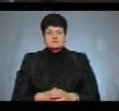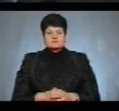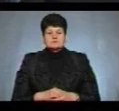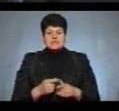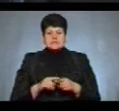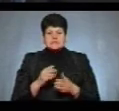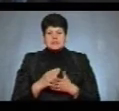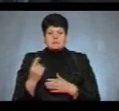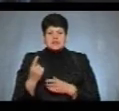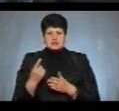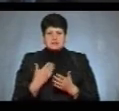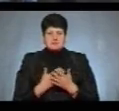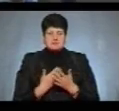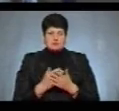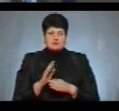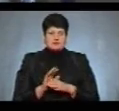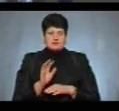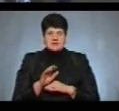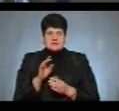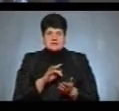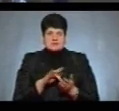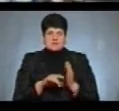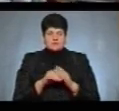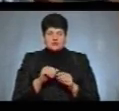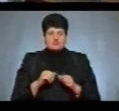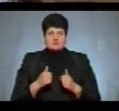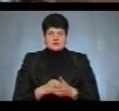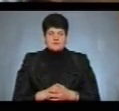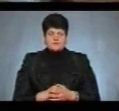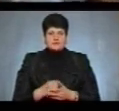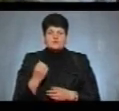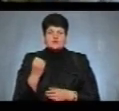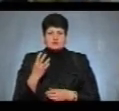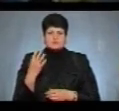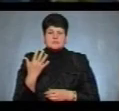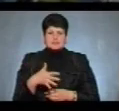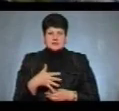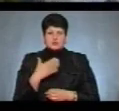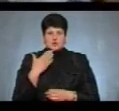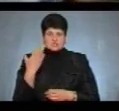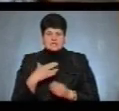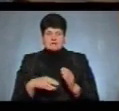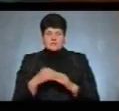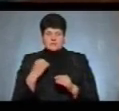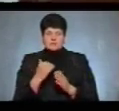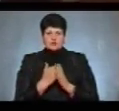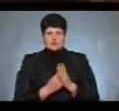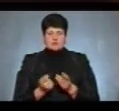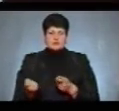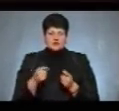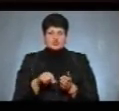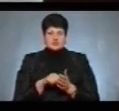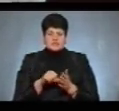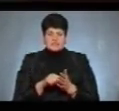є перший примірник, який буде направлятися до Центральної виборчої комісії. О 14:50 останній виборчий протокол приносять члени